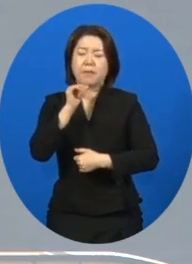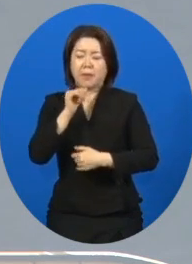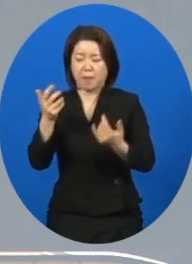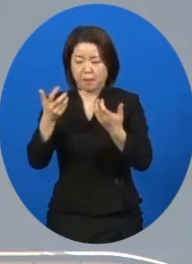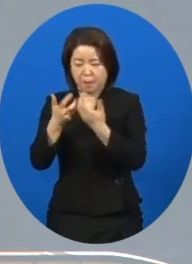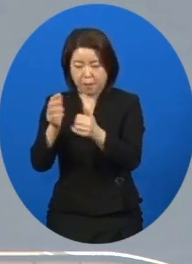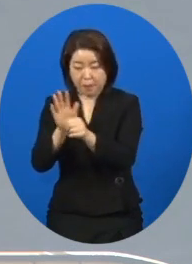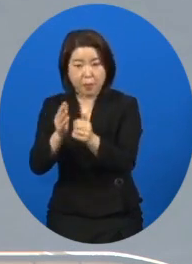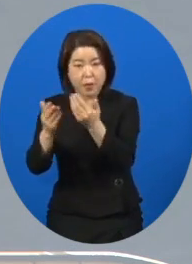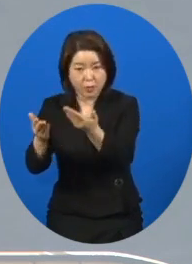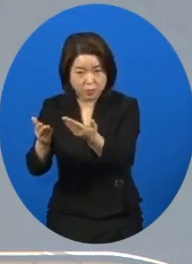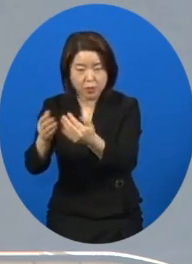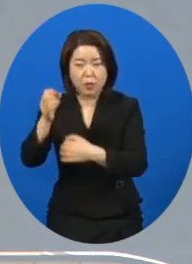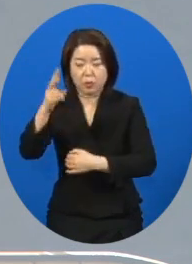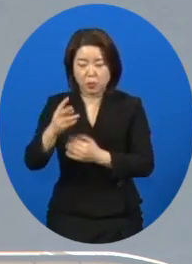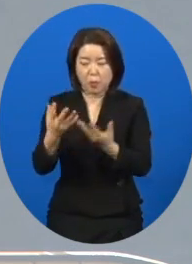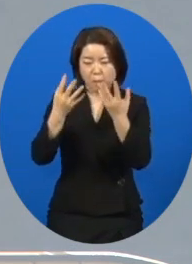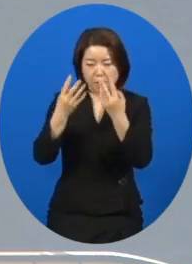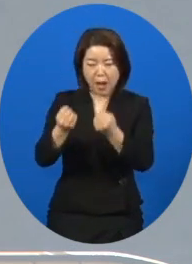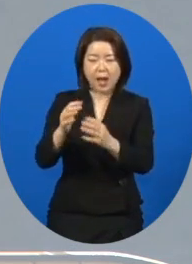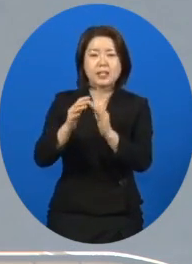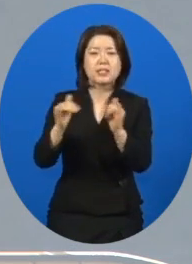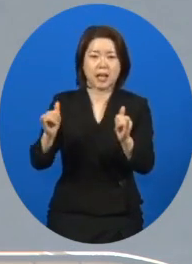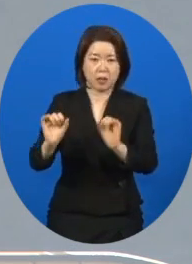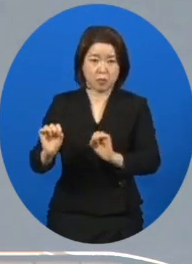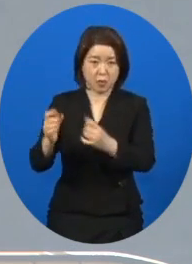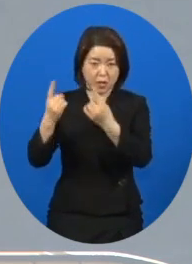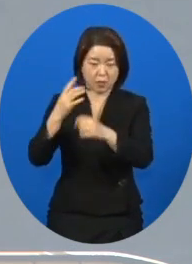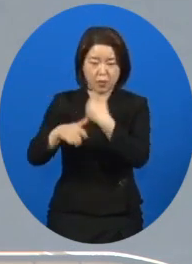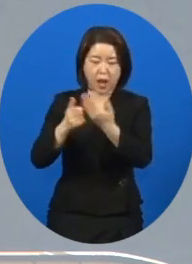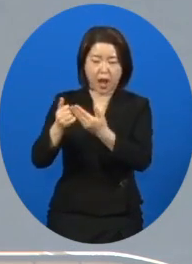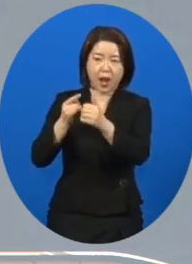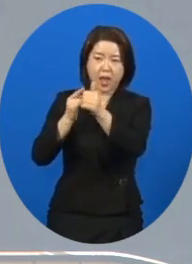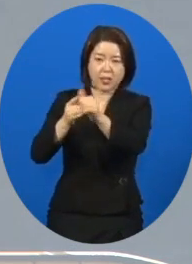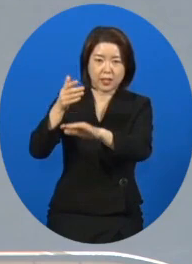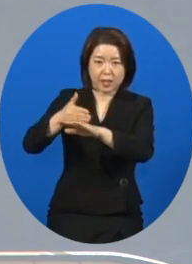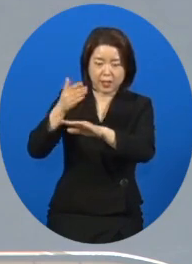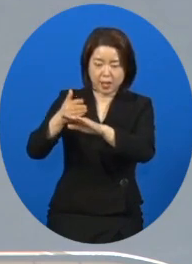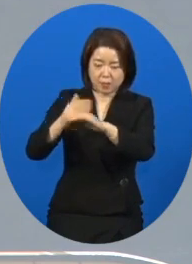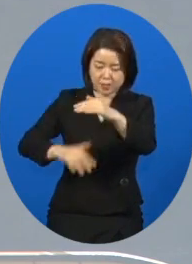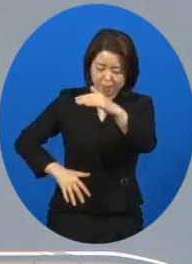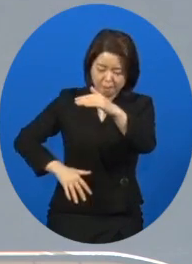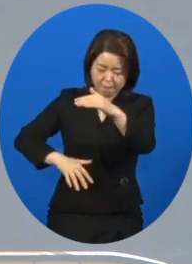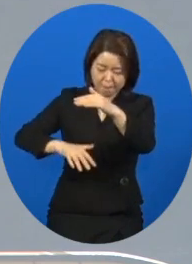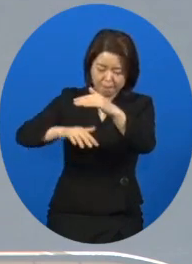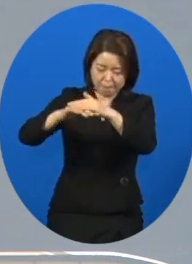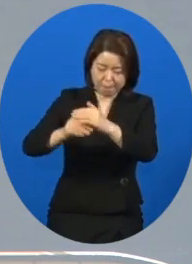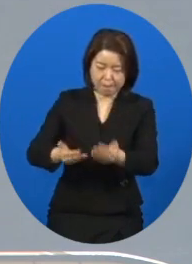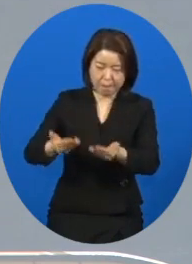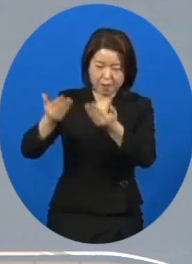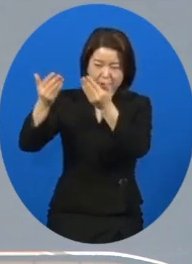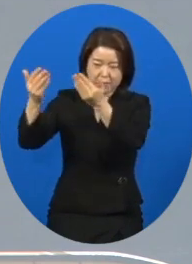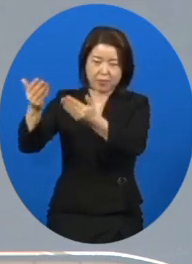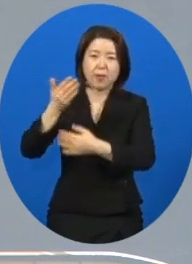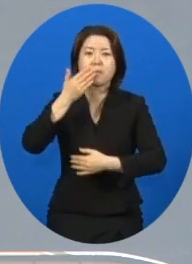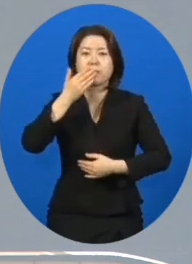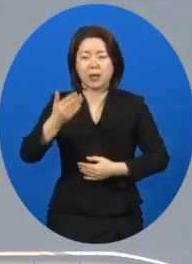아니라 많은 사람들로 하여금 하나님께 감사를 넘치게 드리게 할